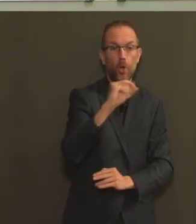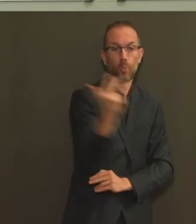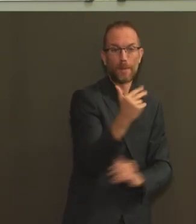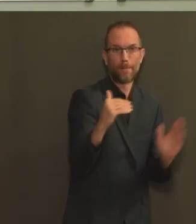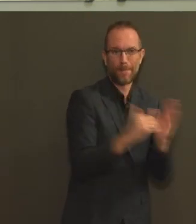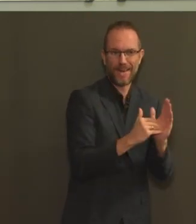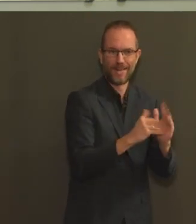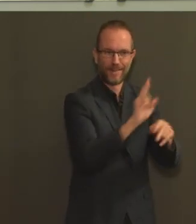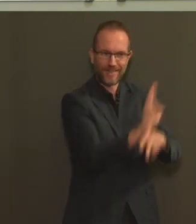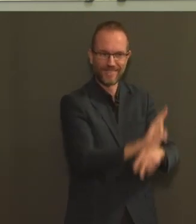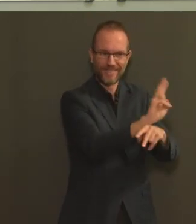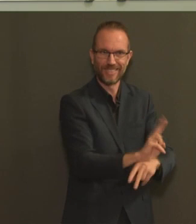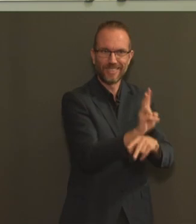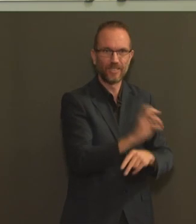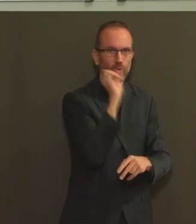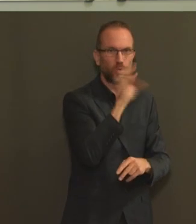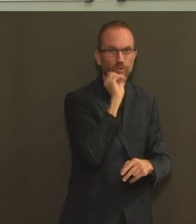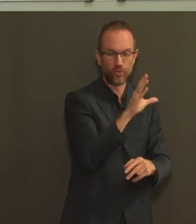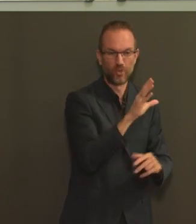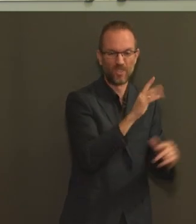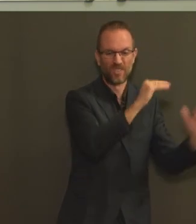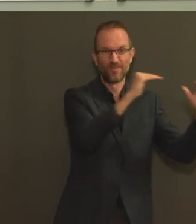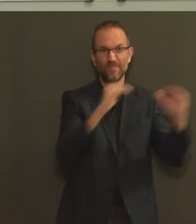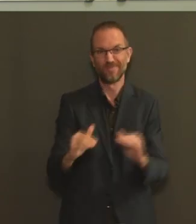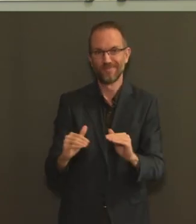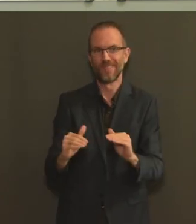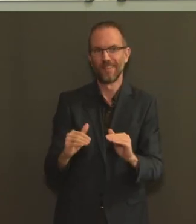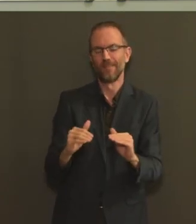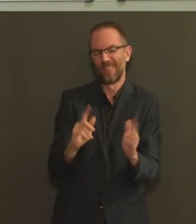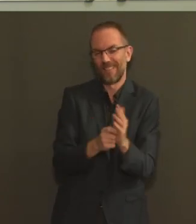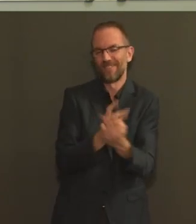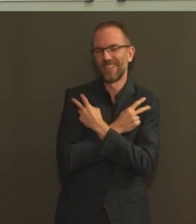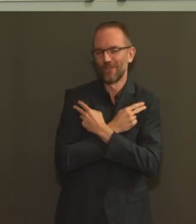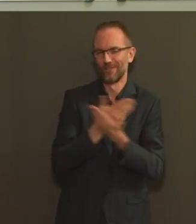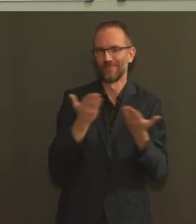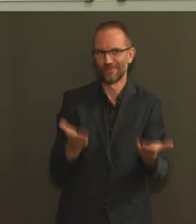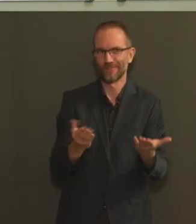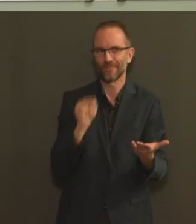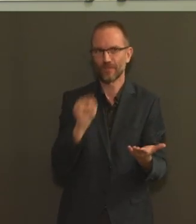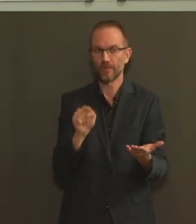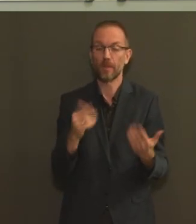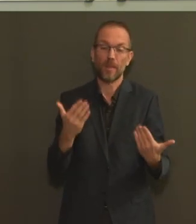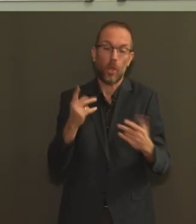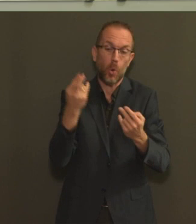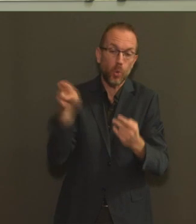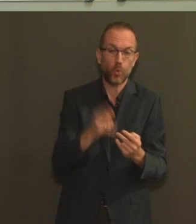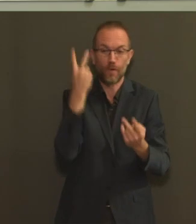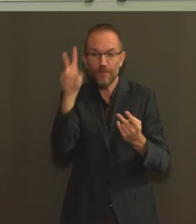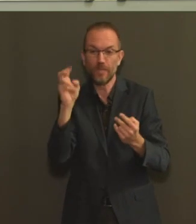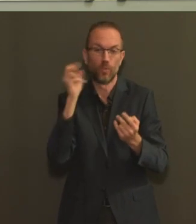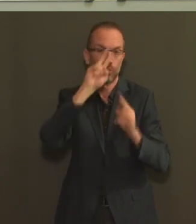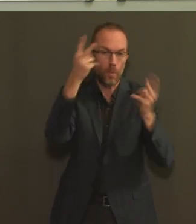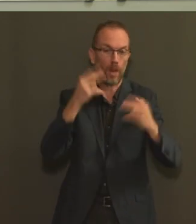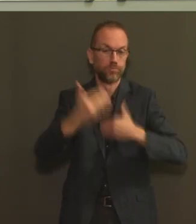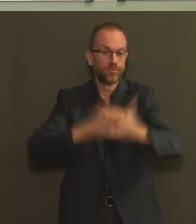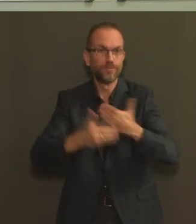Avec le retour à la vie actuelle, on s'attend à ce qu'il y ait une augmentation du nombre de tests, entre autres avec les tests pratiqués sur les